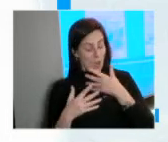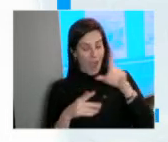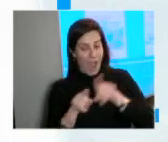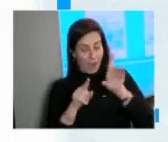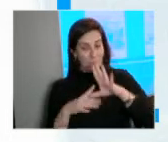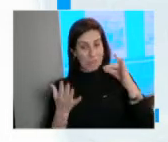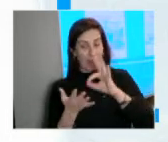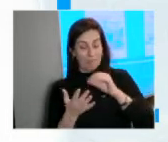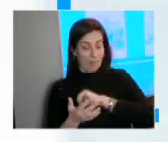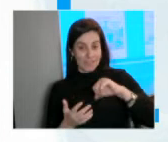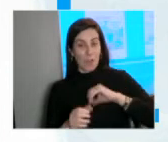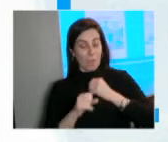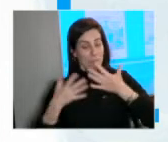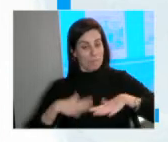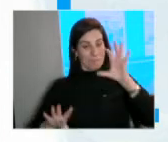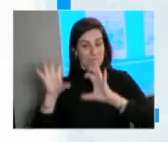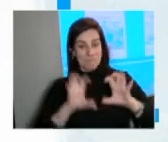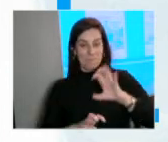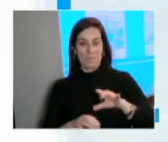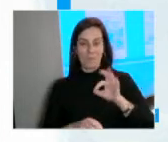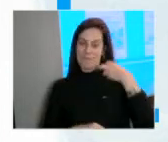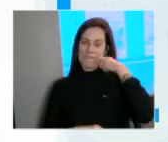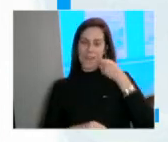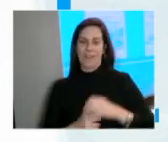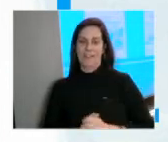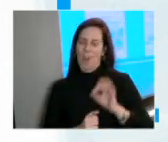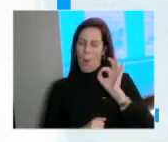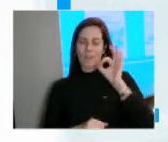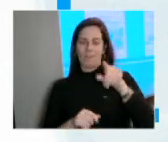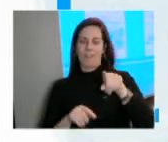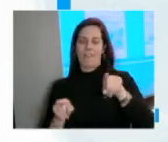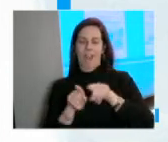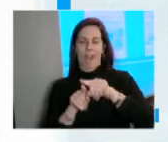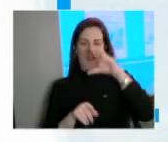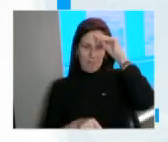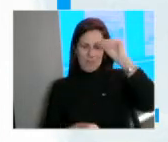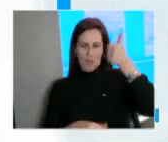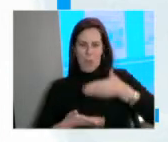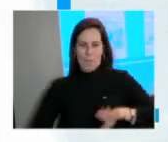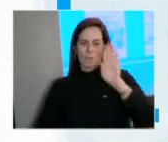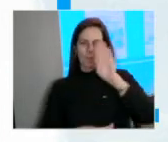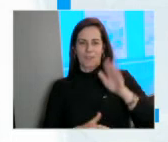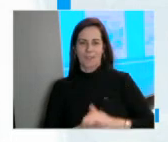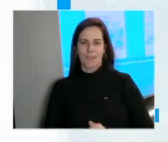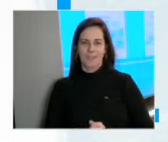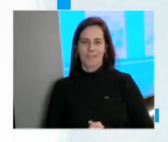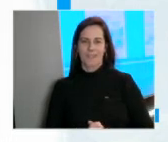סתם פרילנס, סטייליסט. ככה מפרגן עוקץ את יאיר נתניהו, שעזר גם